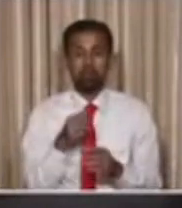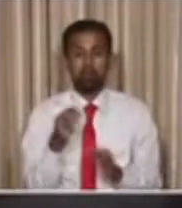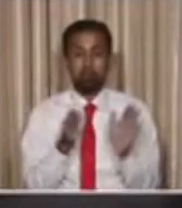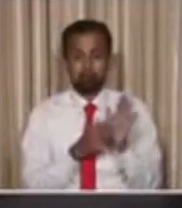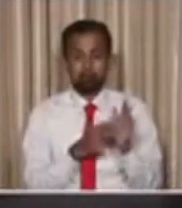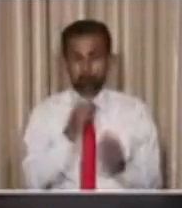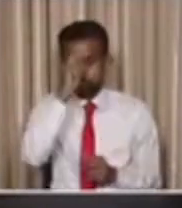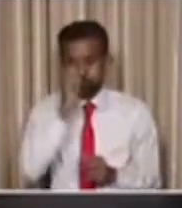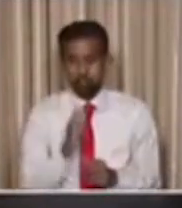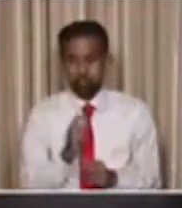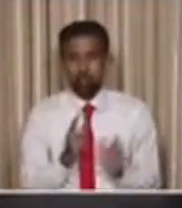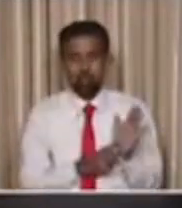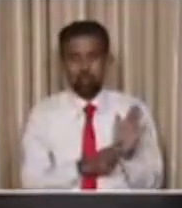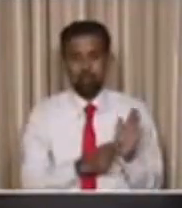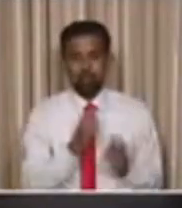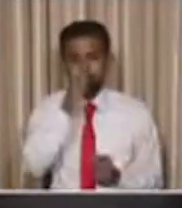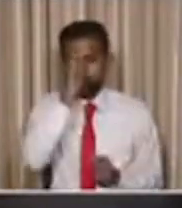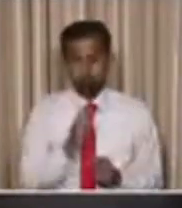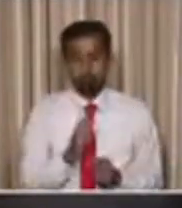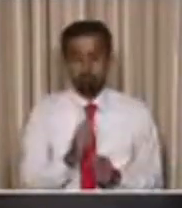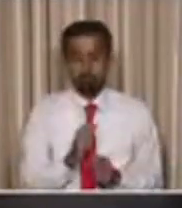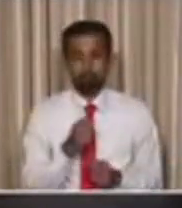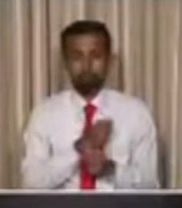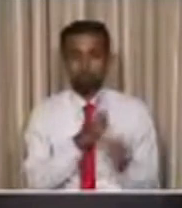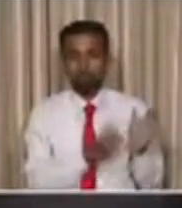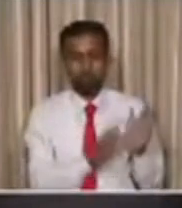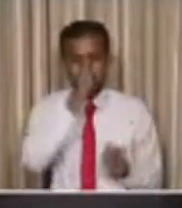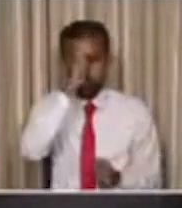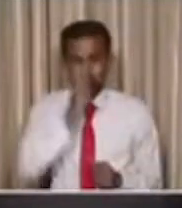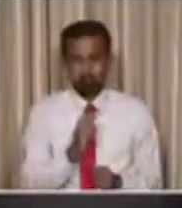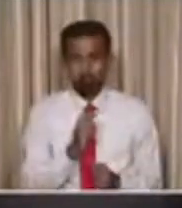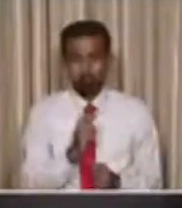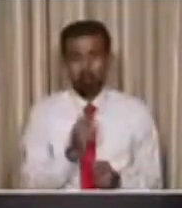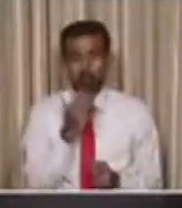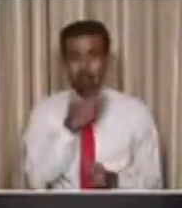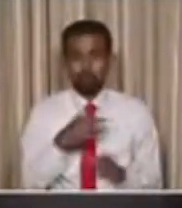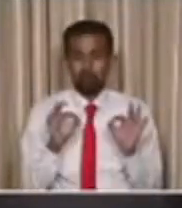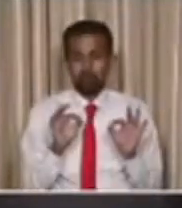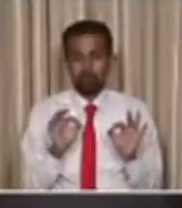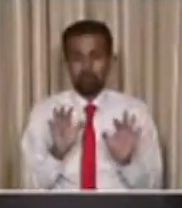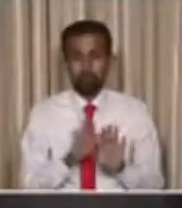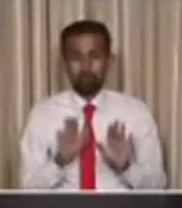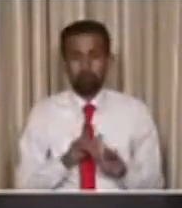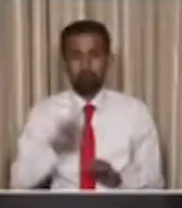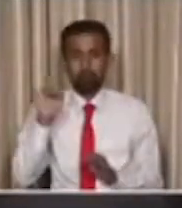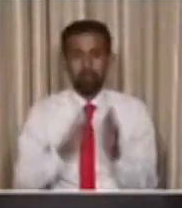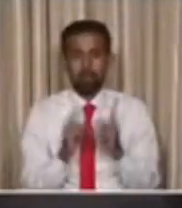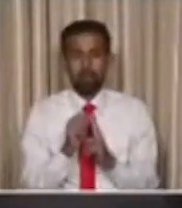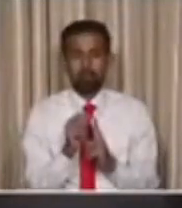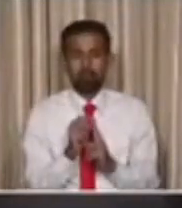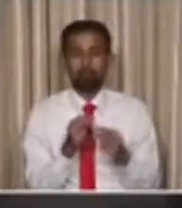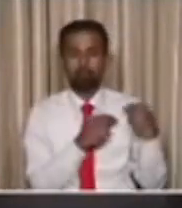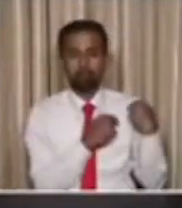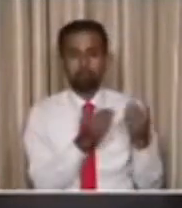සමරවීර මහත්තයලා, ලක්ෂ්මන් කදිරගාමරලා, ජී.එල්. පීරිස් මහත්තයලා බොහොම ලස්සනට හසුරවපු විදේශ ඇමතිකම්